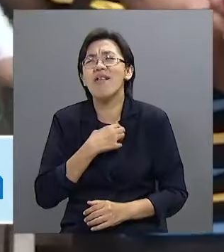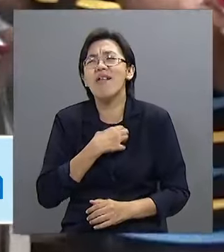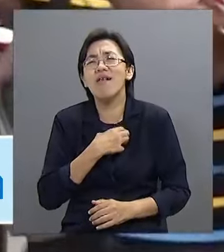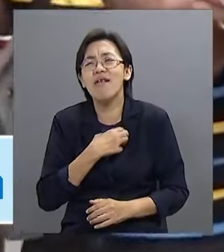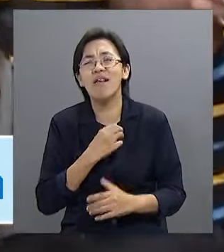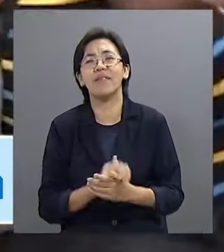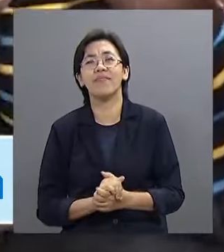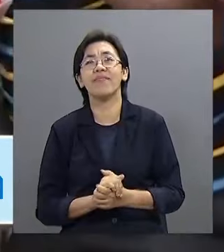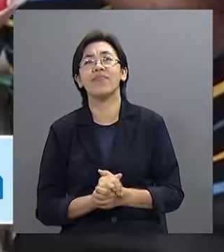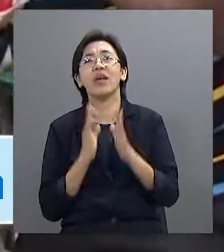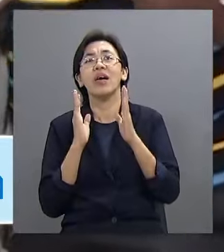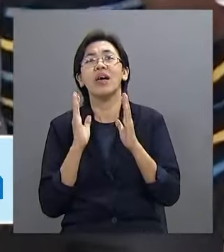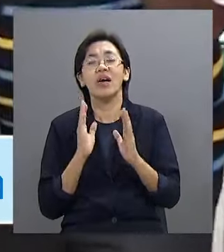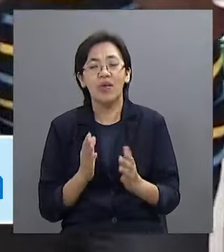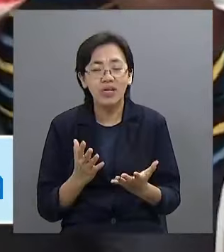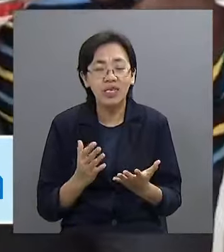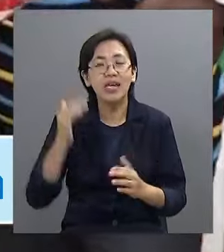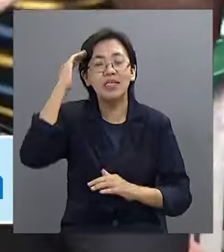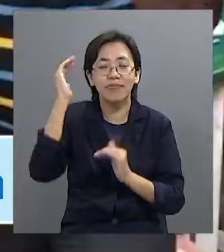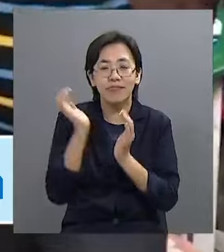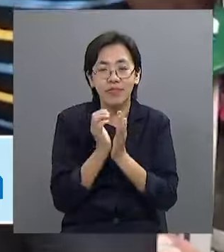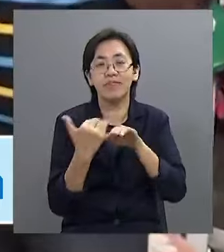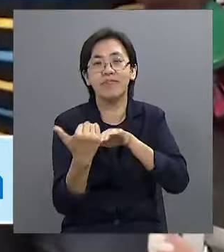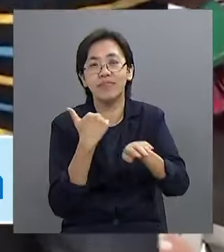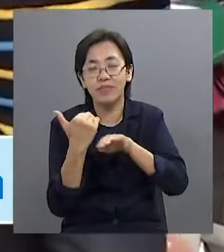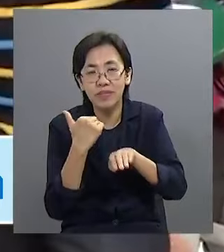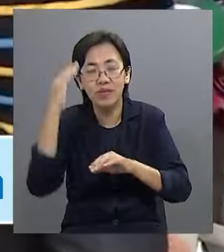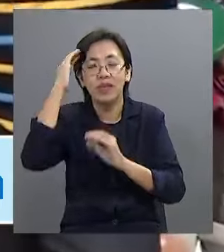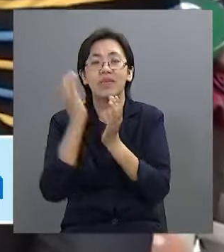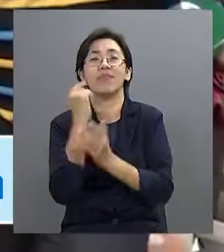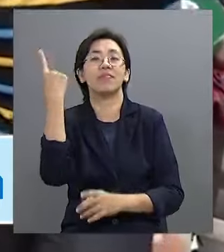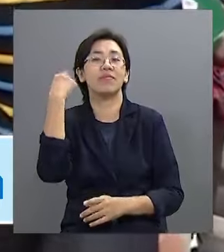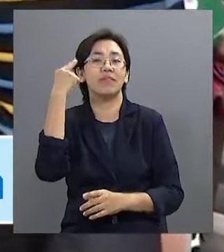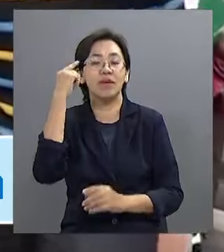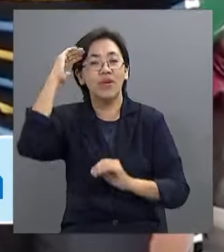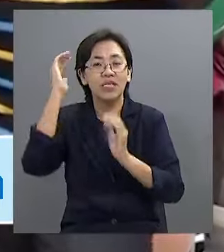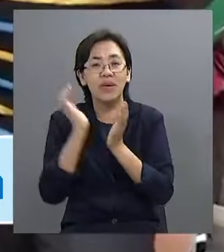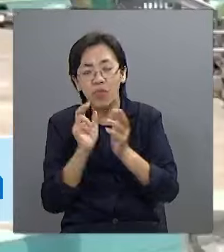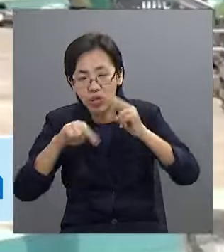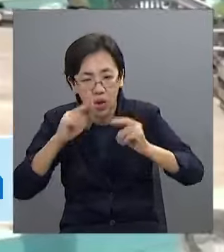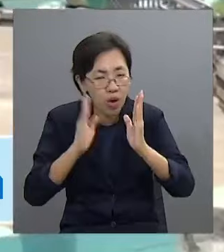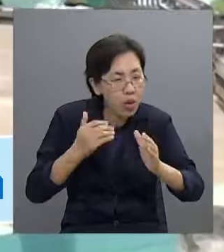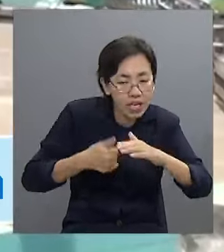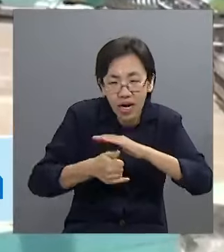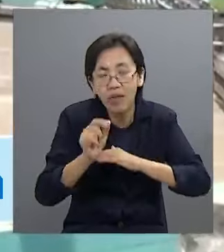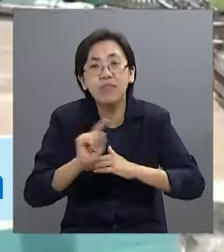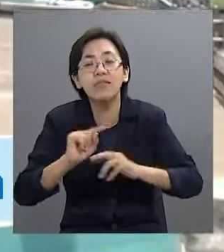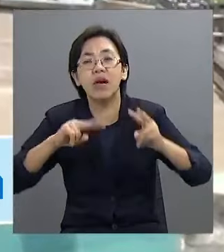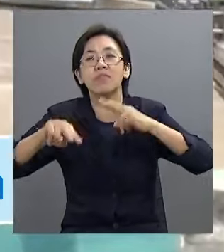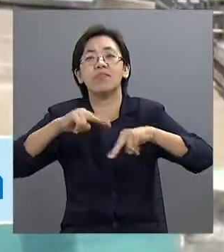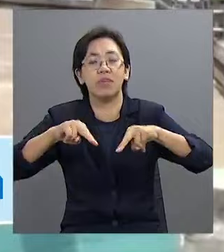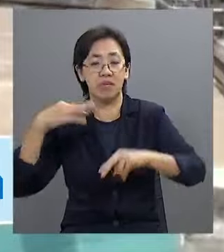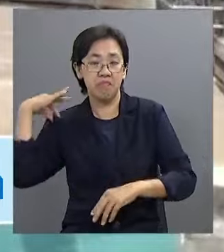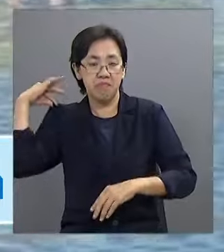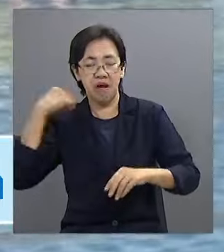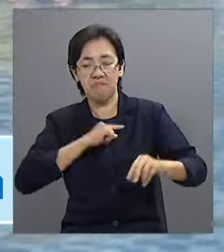ตำรวจทั้งตำรวจจราจรตำรวจท่องเที่ยวตำรวจตรวจคนเข้าเมืองค่ะคุณผู้ชมอาสาสมัครต่างๆในพื้นที่ก็ต้องเพิ่มความเข้มงวด